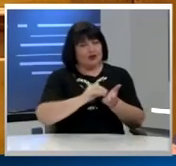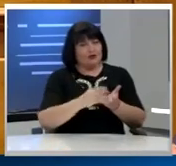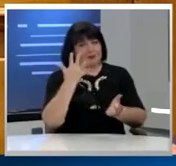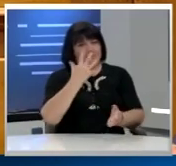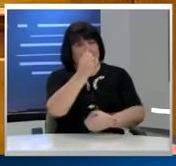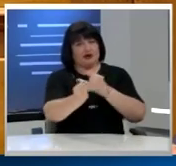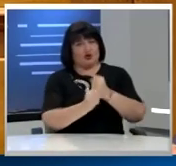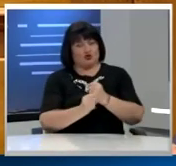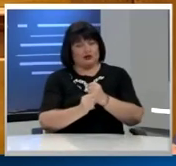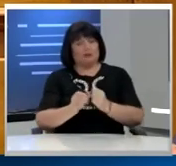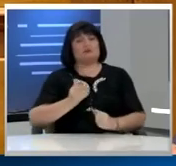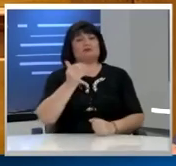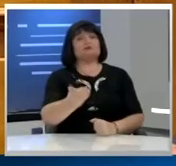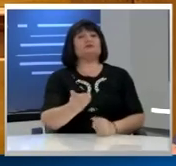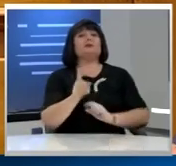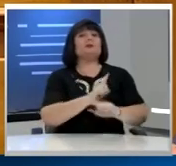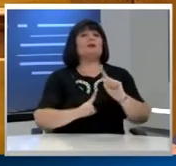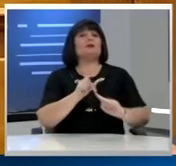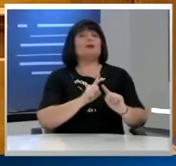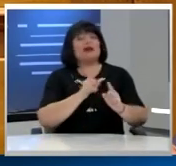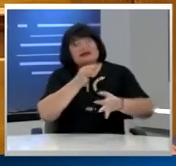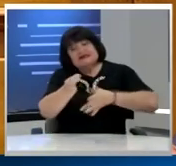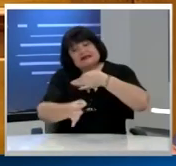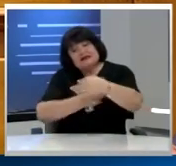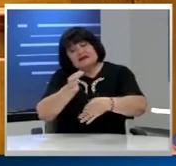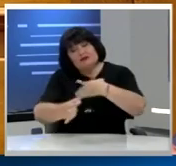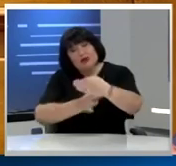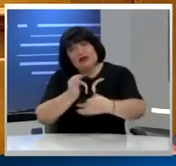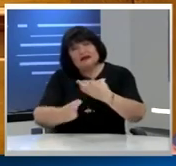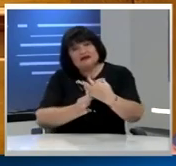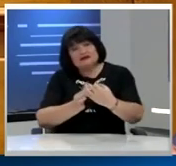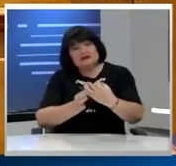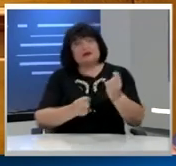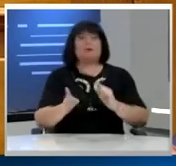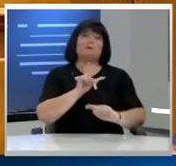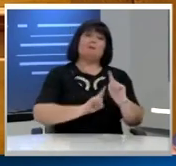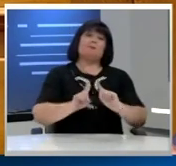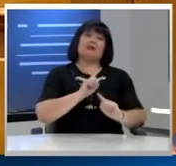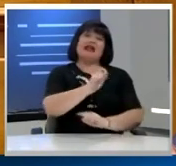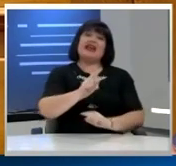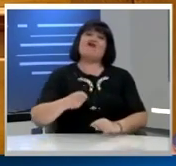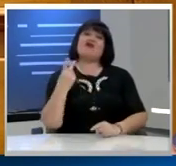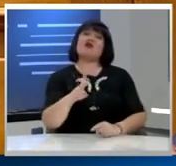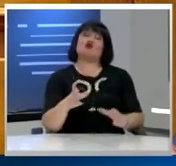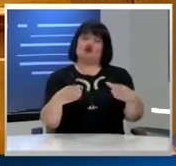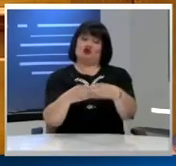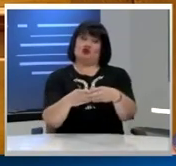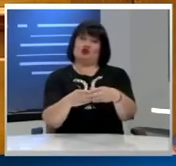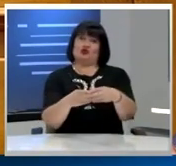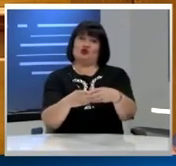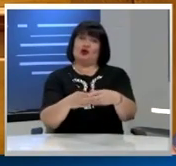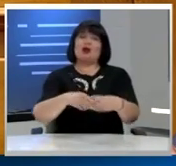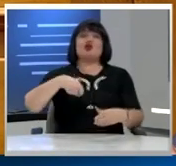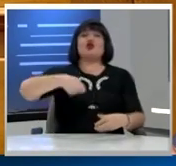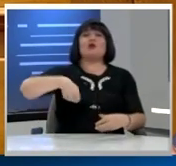5, και ποιοι ήταν αυτοί που το συμβούλευαν, ποιοι ήταν αυτοί που είχε στο γραφείο του, ποιοι ήταν οι νομικοί